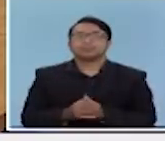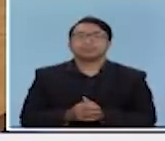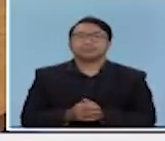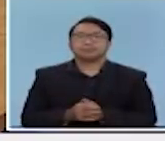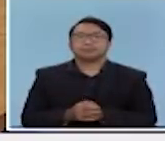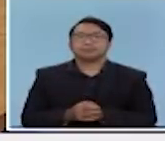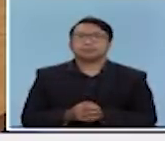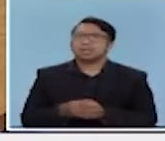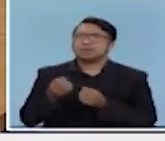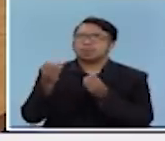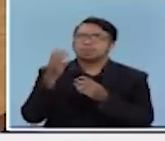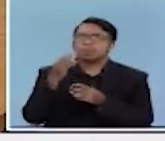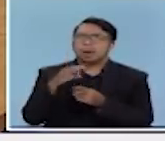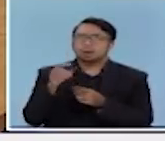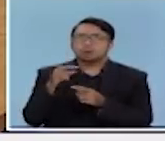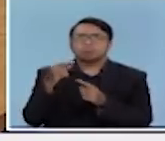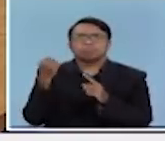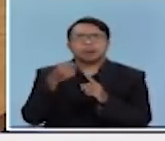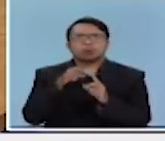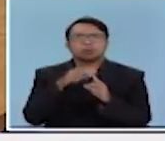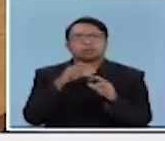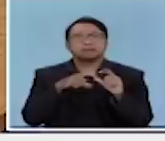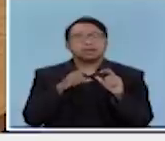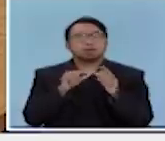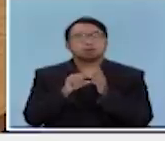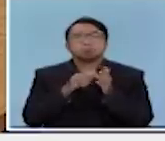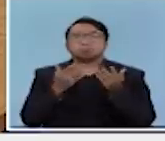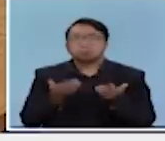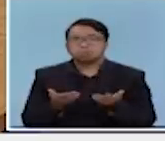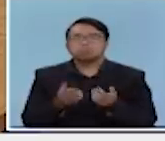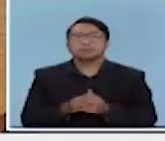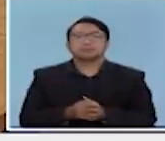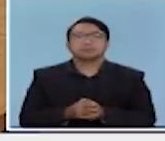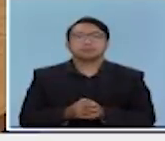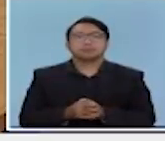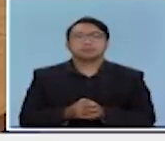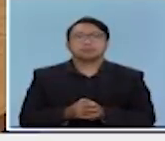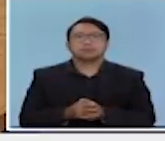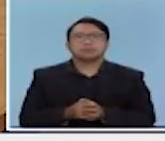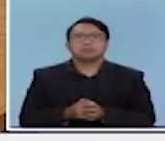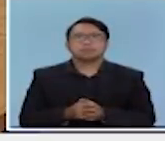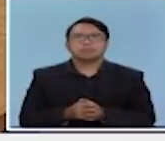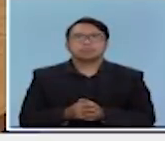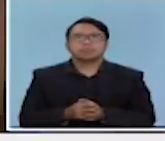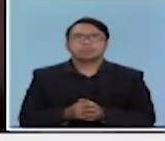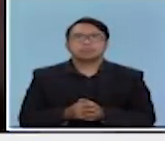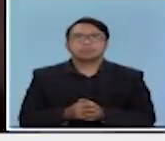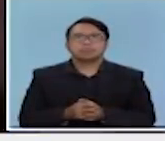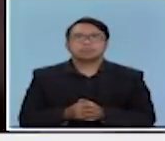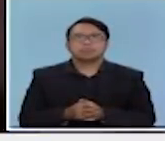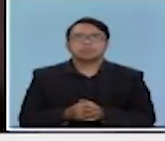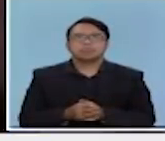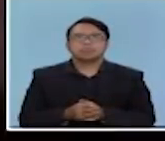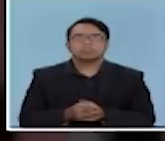status dari pelaku sendiri hingga kini apa? Ya, jadi sesuai dengan hasil penyelidikan